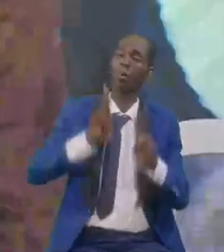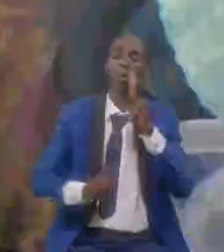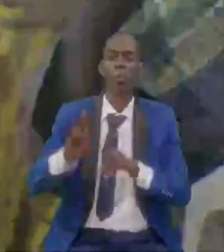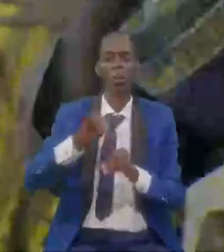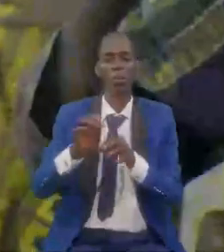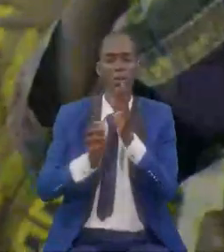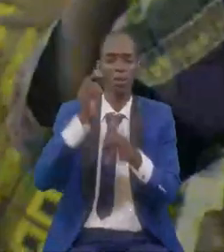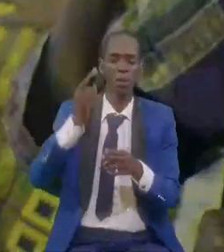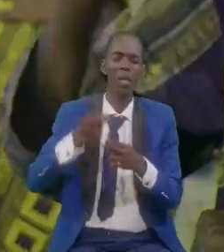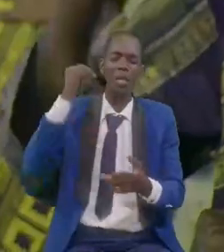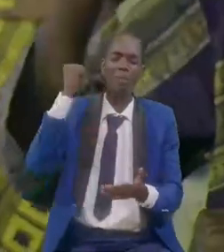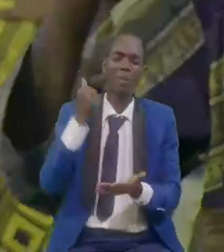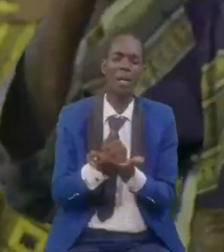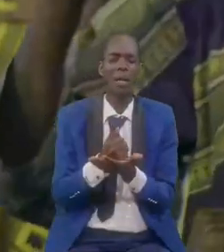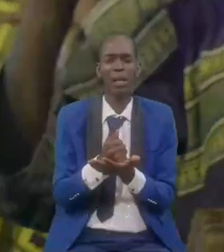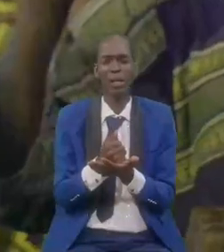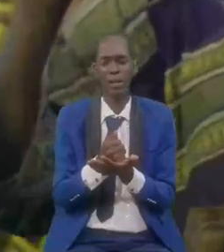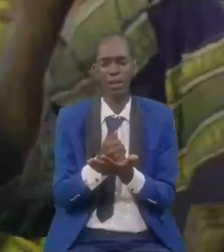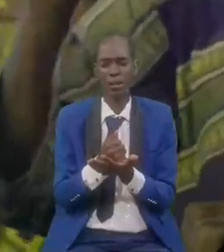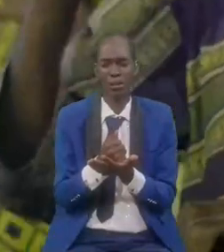nom de Jésus.